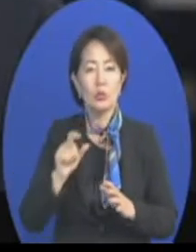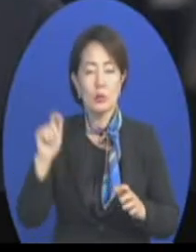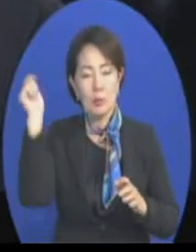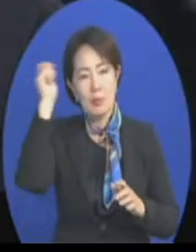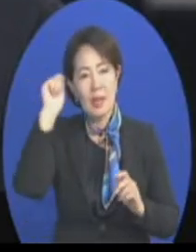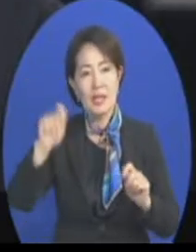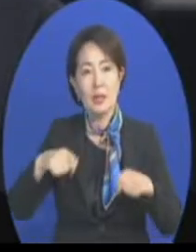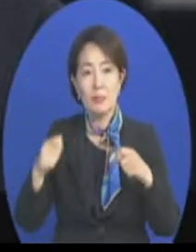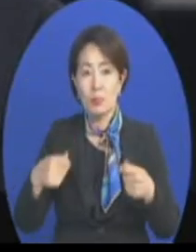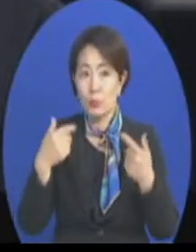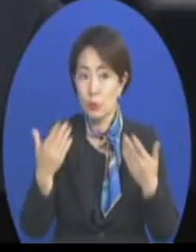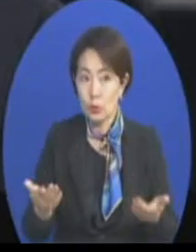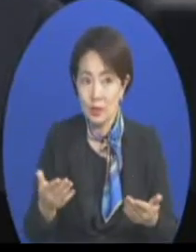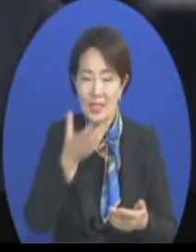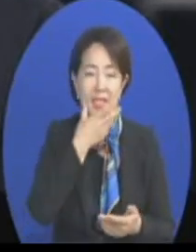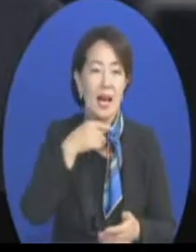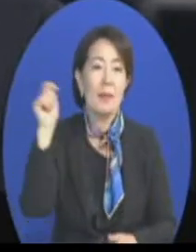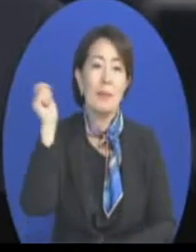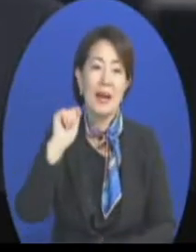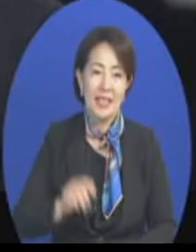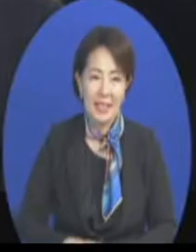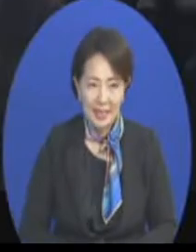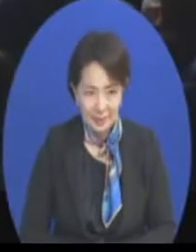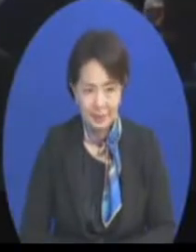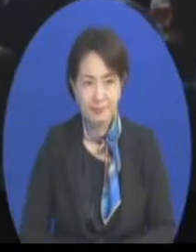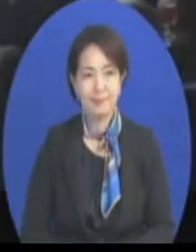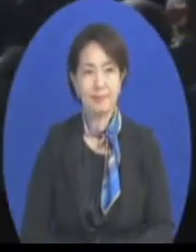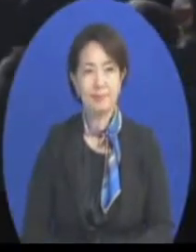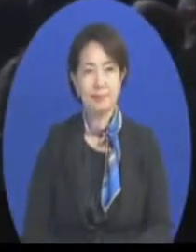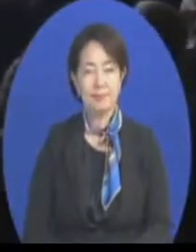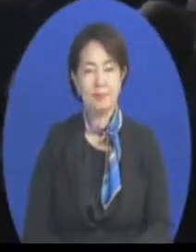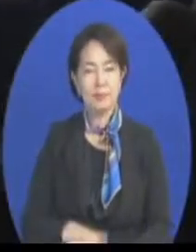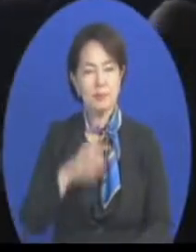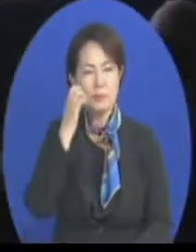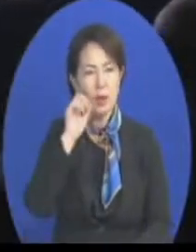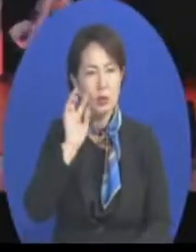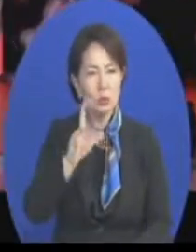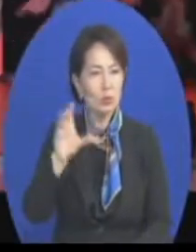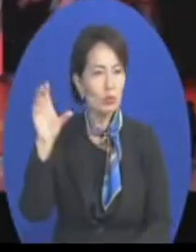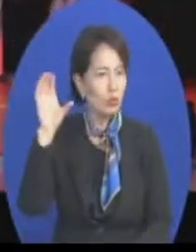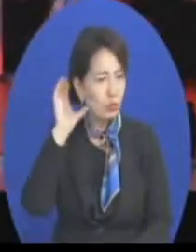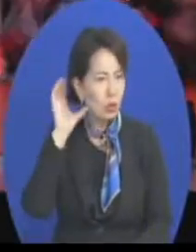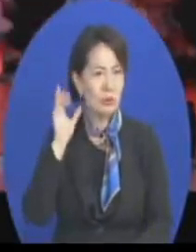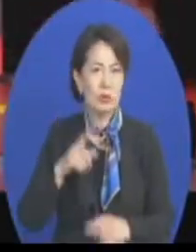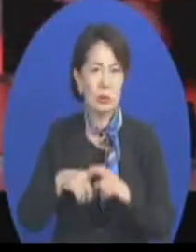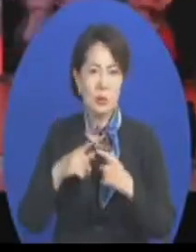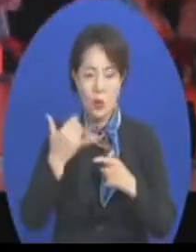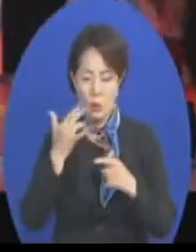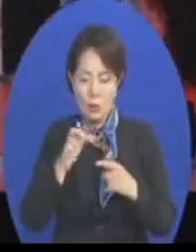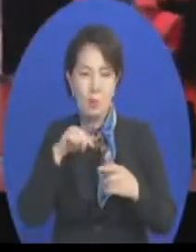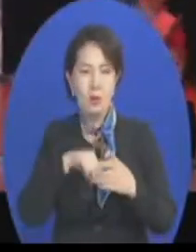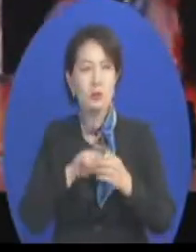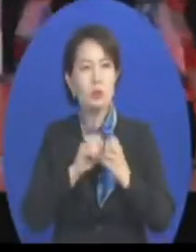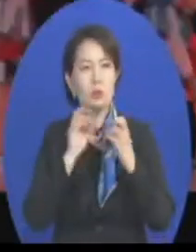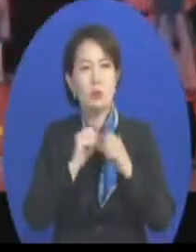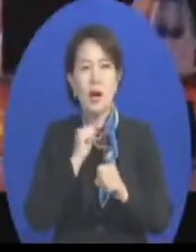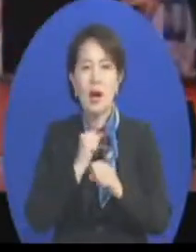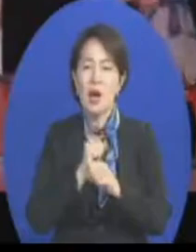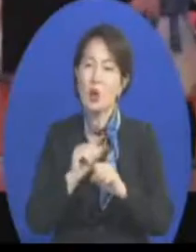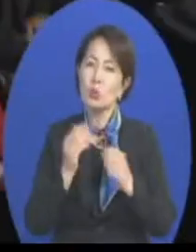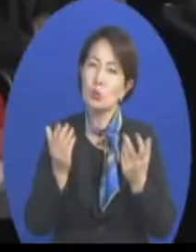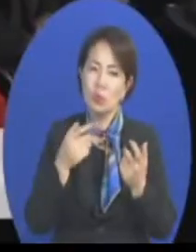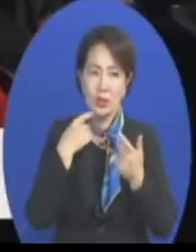баярын мэндийг дэвшүүлье. Та бүхэн сайхан баярлаарай гэж өрөөё. Баярлалаа. Ахмадуудын хөвгийг сонсгоос гадна нийслэл хотод хийгдэж байгаа бүтээн байгуулалтын ажлын